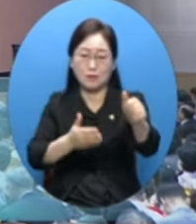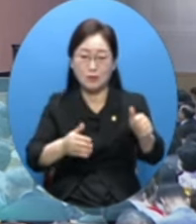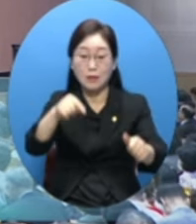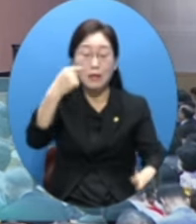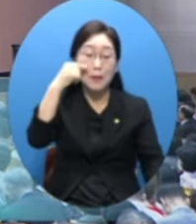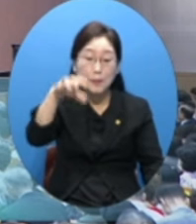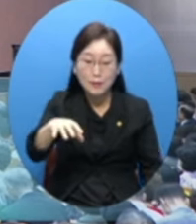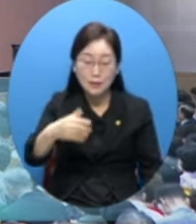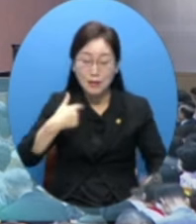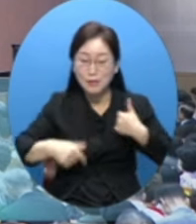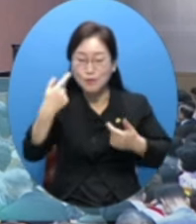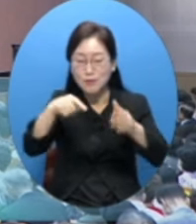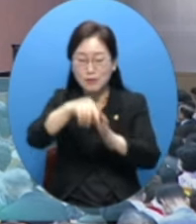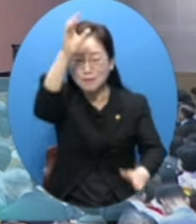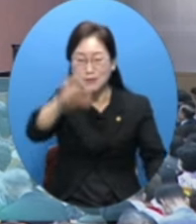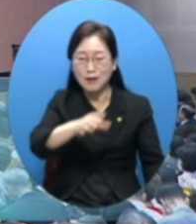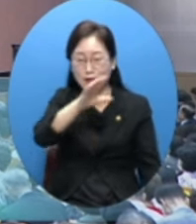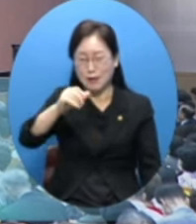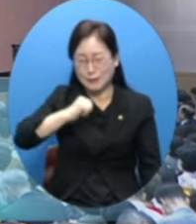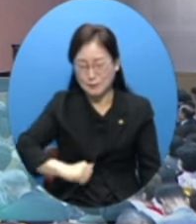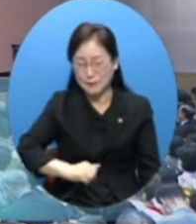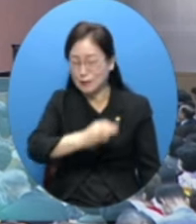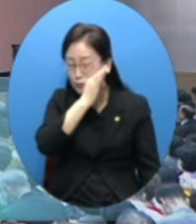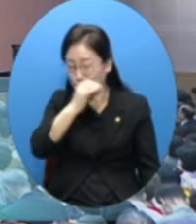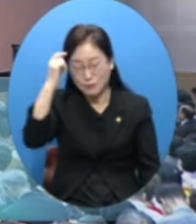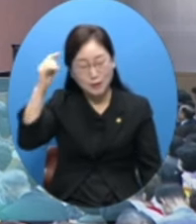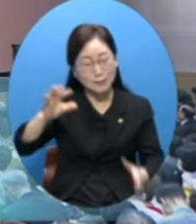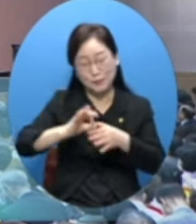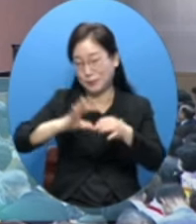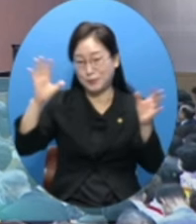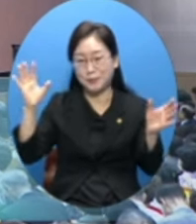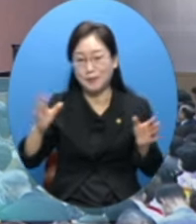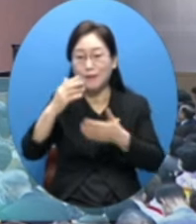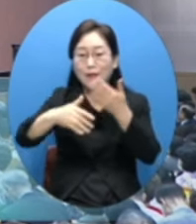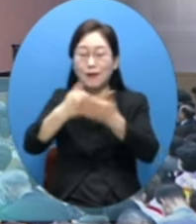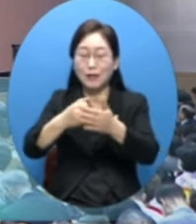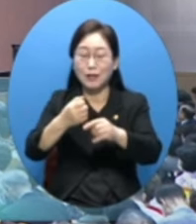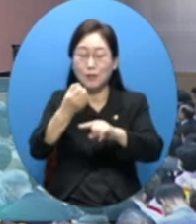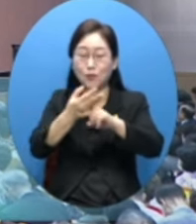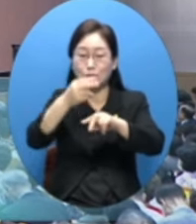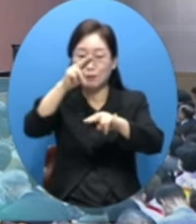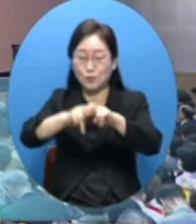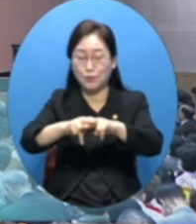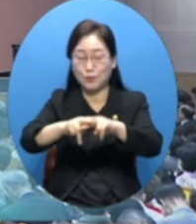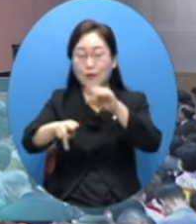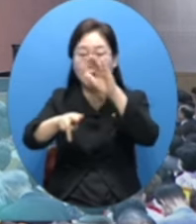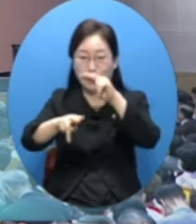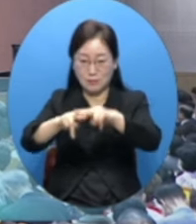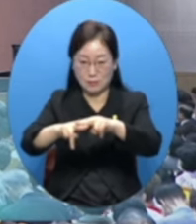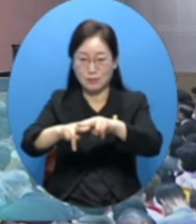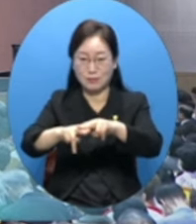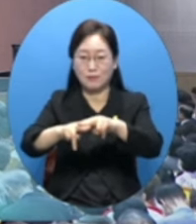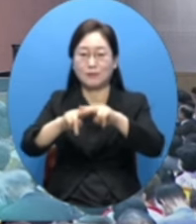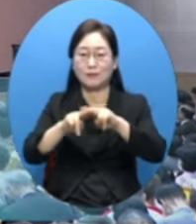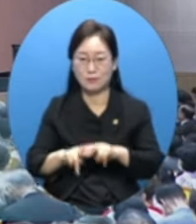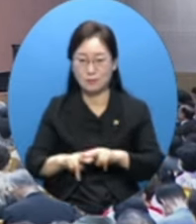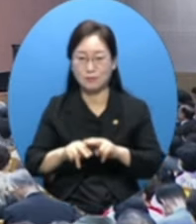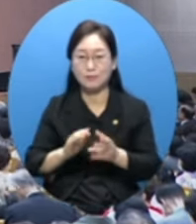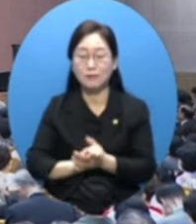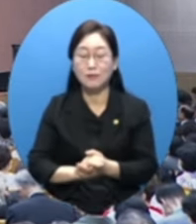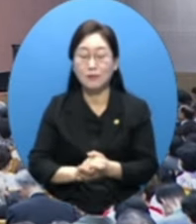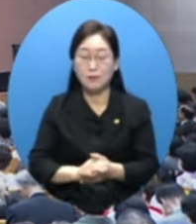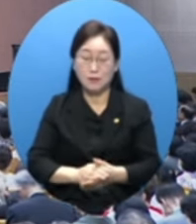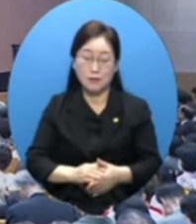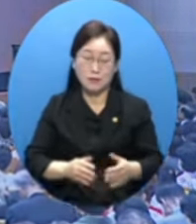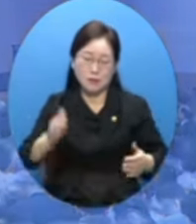있는 기쁨을 위하여 십자가를 참으사 부끄러움을 개의치 아니하시더니 하나님 보좌편에 앉으셨느니라. 육상